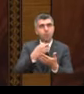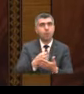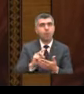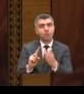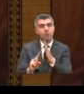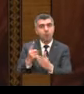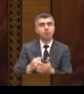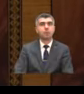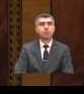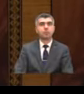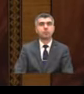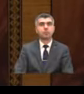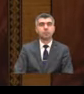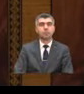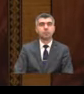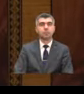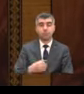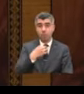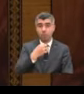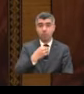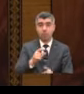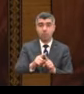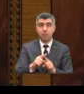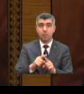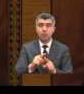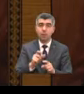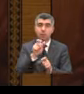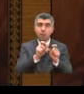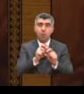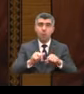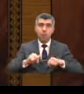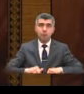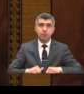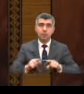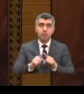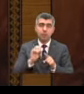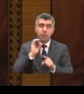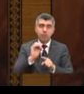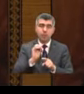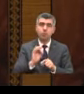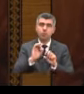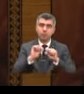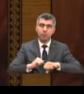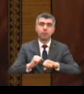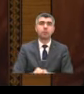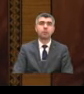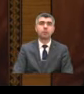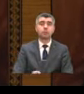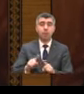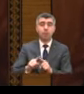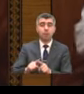البداية لابد أنني نقول على أن العرض ديالكم السيدة الوزيرة كان عرض ورديا بامتياز، في حين أن الواقع